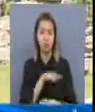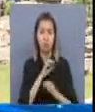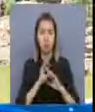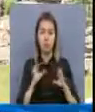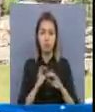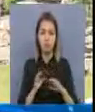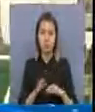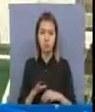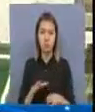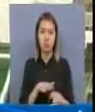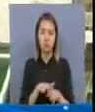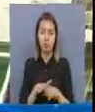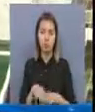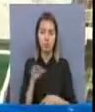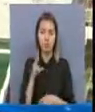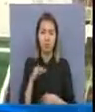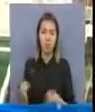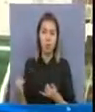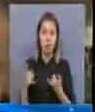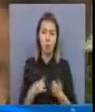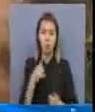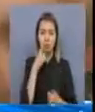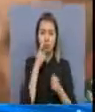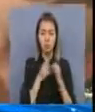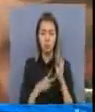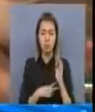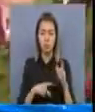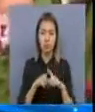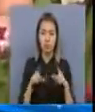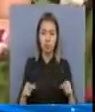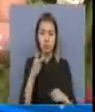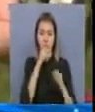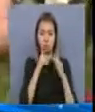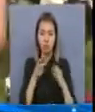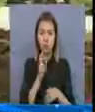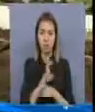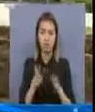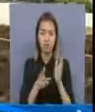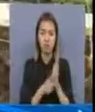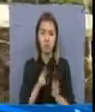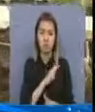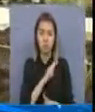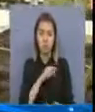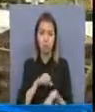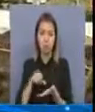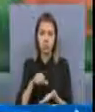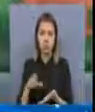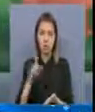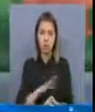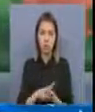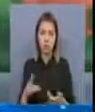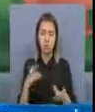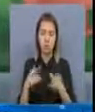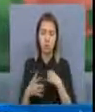сондай жұмыстар атқарылуда. Фестиваль қонақтары нөмірі 17-ші мектептің жылыжайын аралап, 8 алаңның жұмысына қатысты. Экологиялық